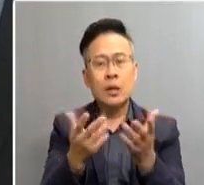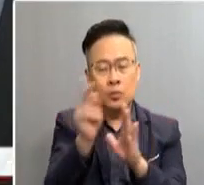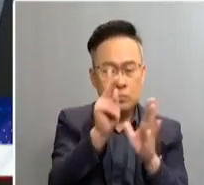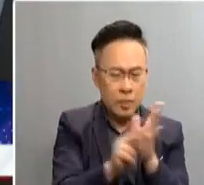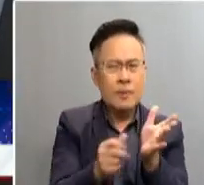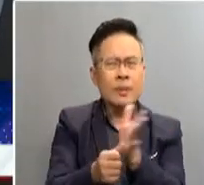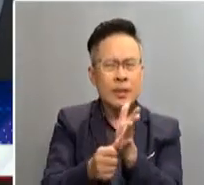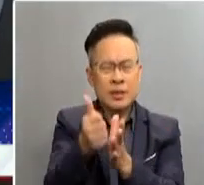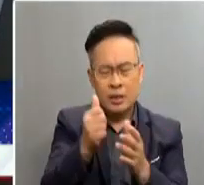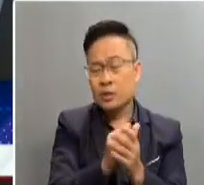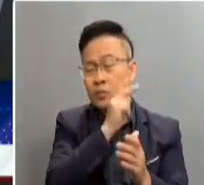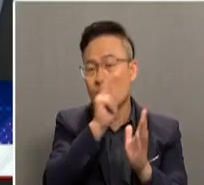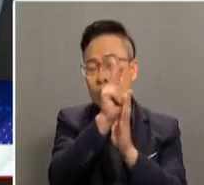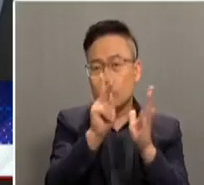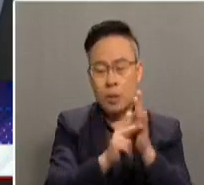ได้เมื่อมีกฎหมาย